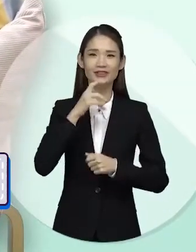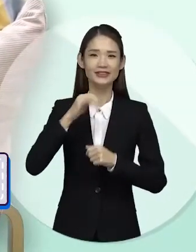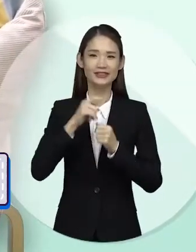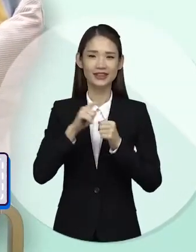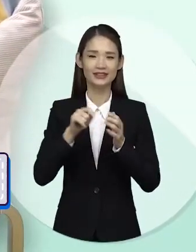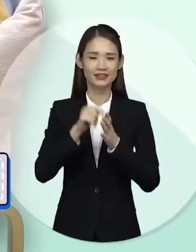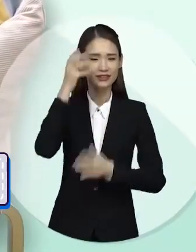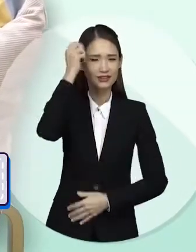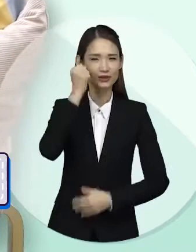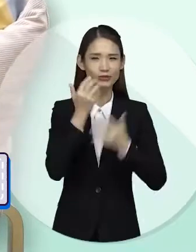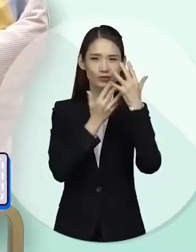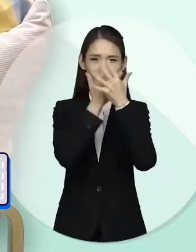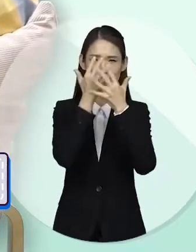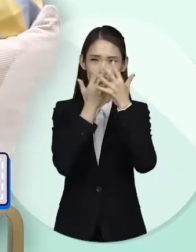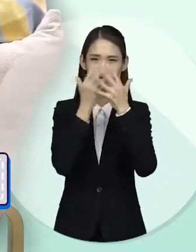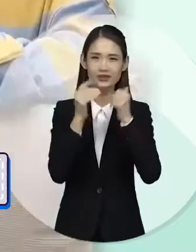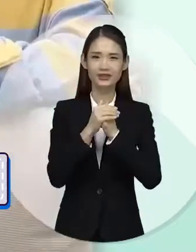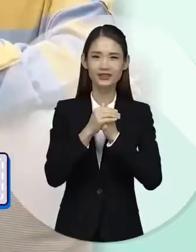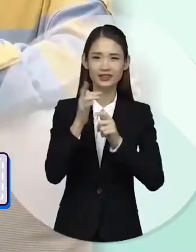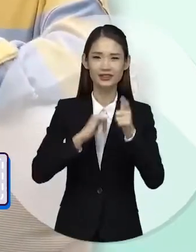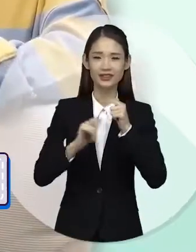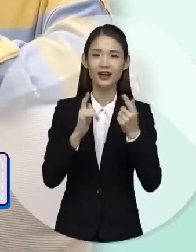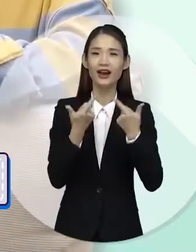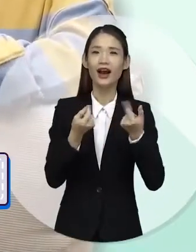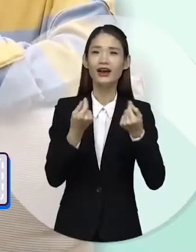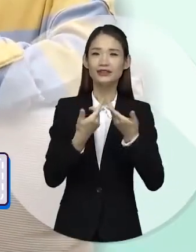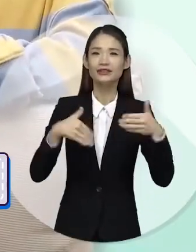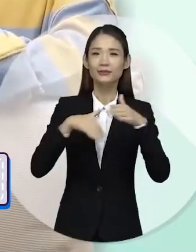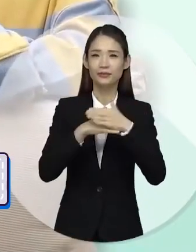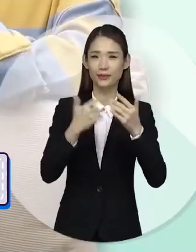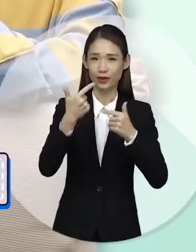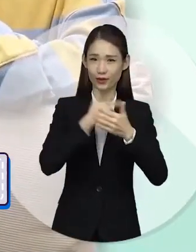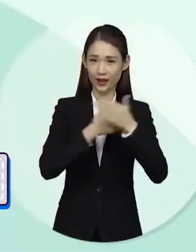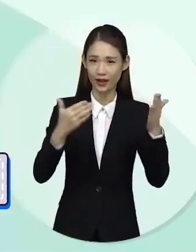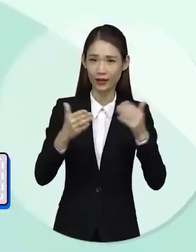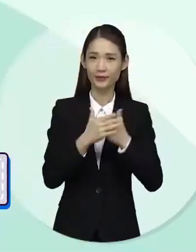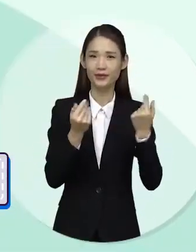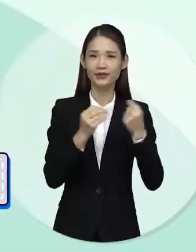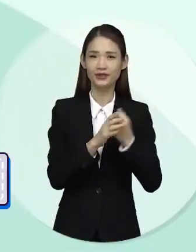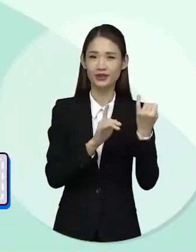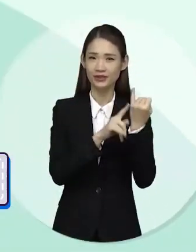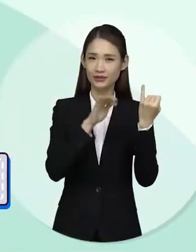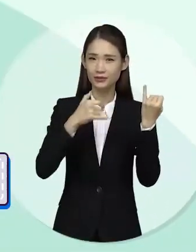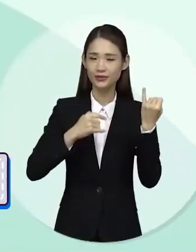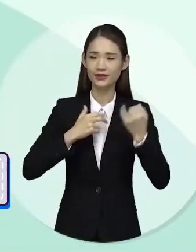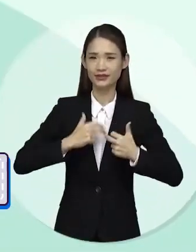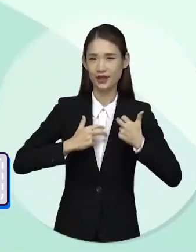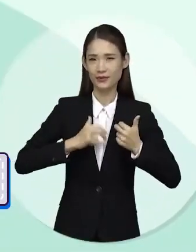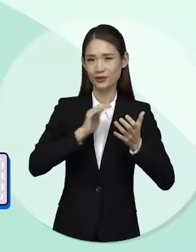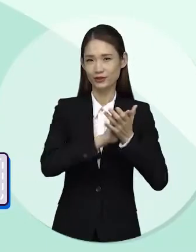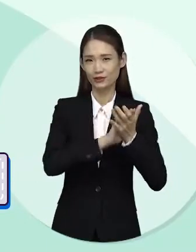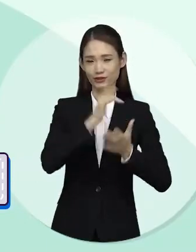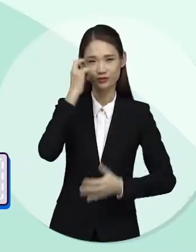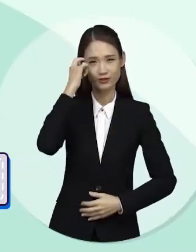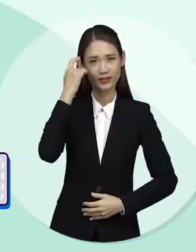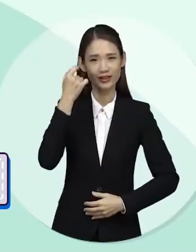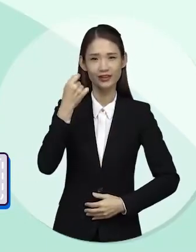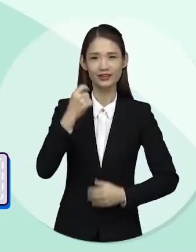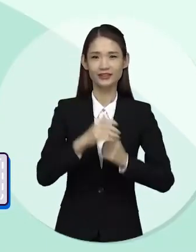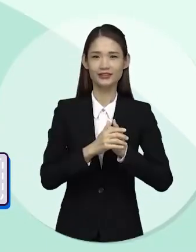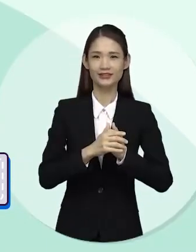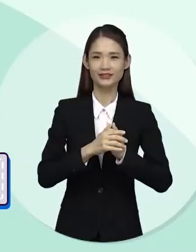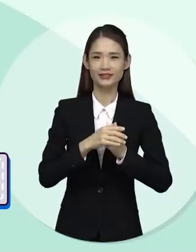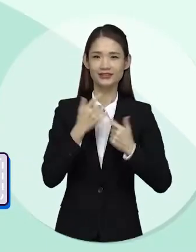때는 인싸여가지고 기억이 잘 안 납니다. 6학년 때 같은 반이 됐을 때 이민지라는 친구 참 재밌는 친구구나. 그리고